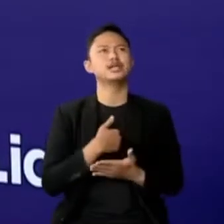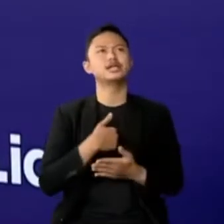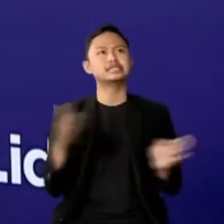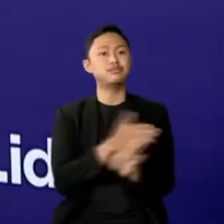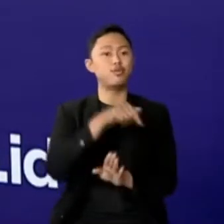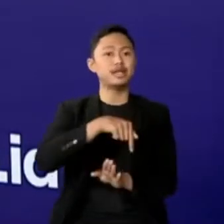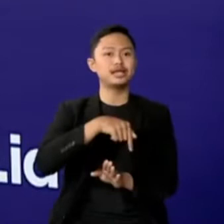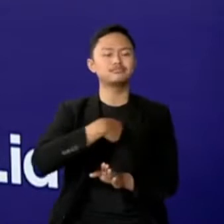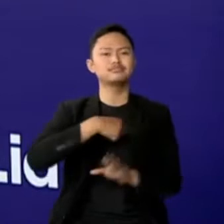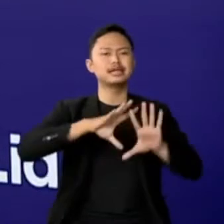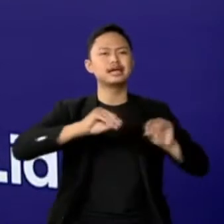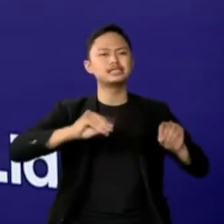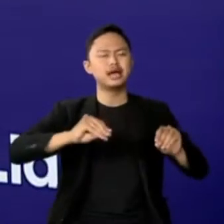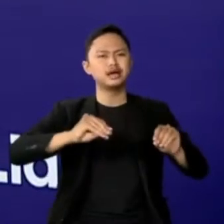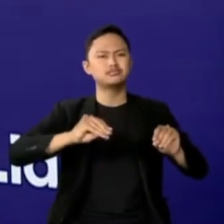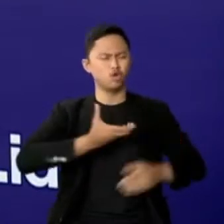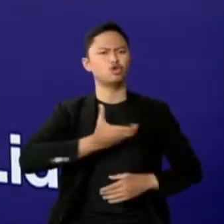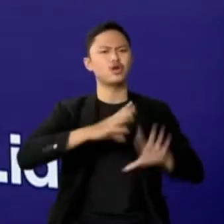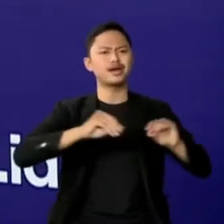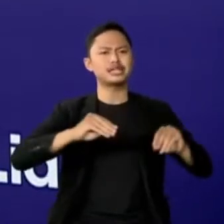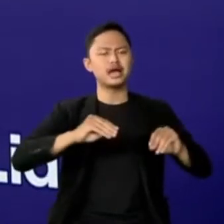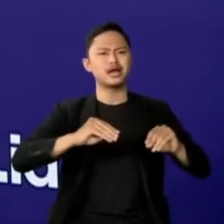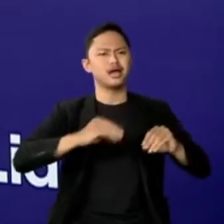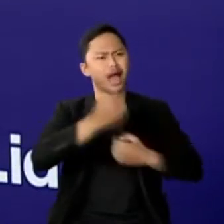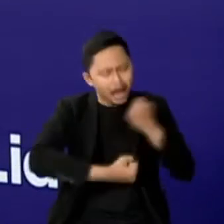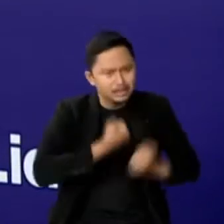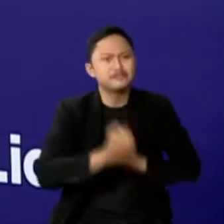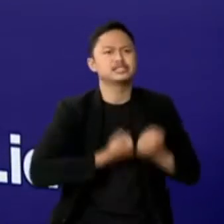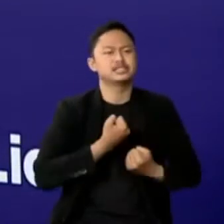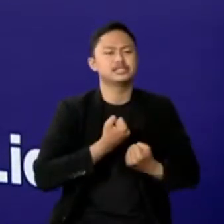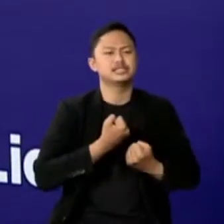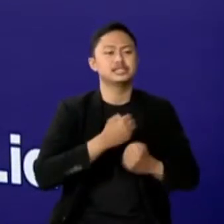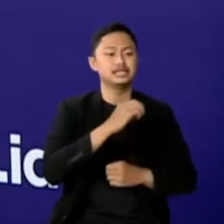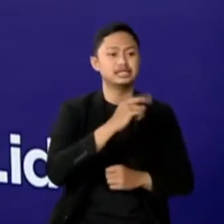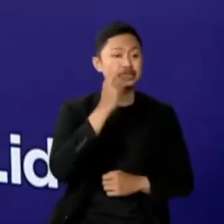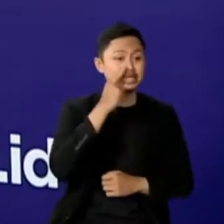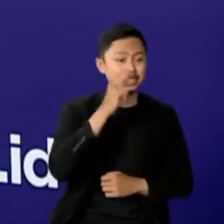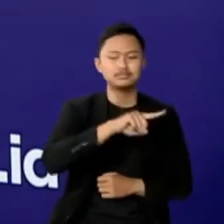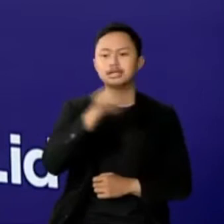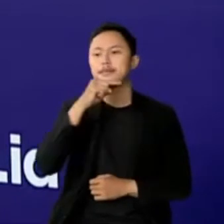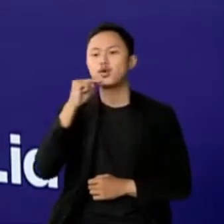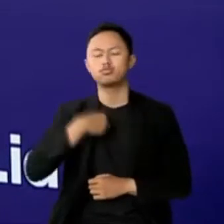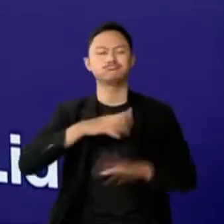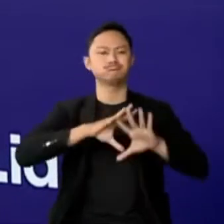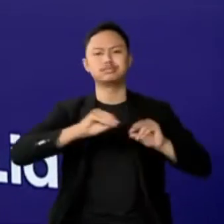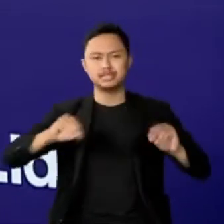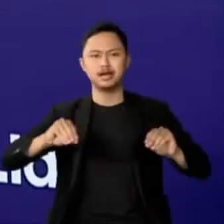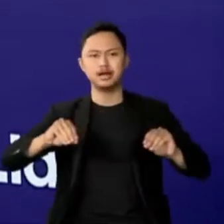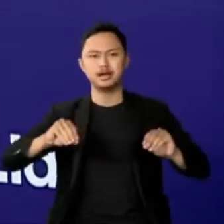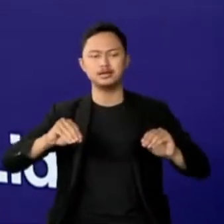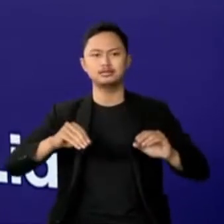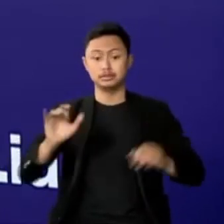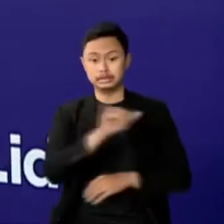orang bilang gila kerja Sedari Dulu aktivis dari Senin sampai Minggu saya kerja program pernah berhenti Nah